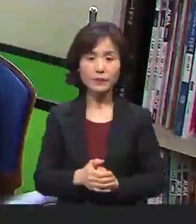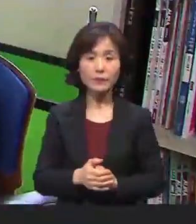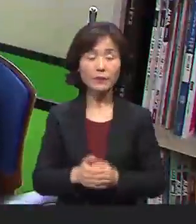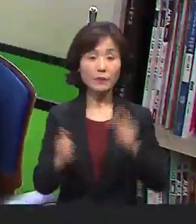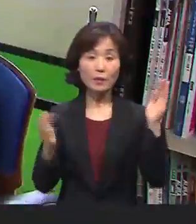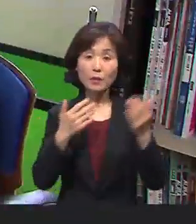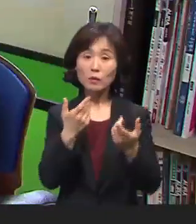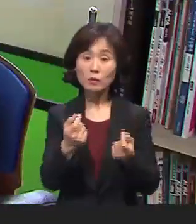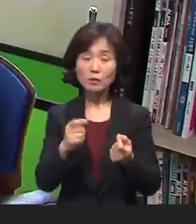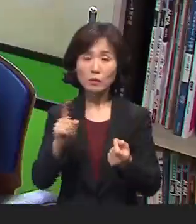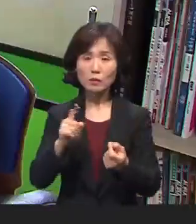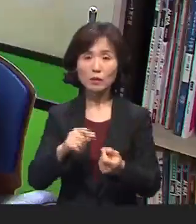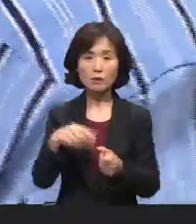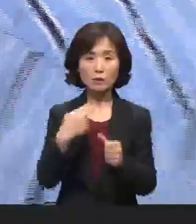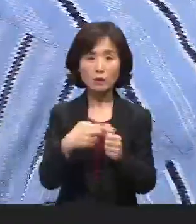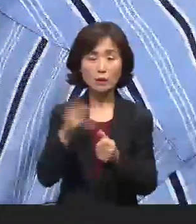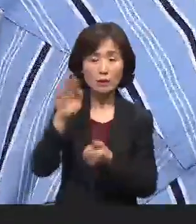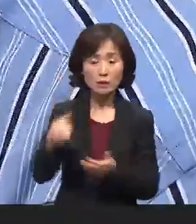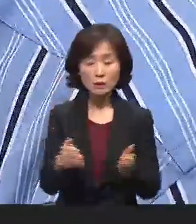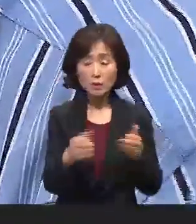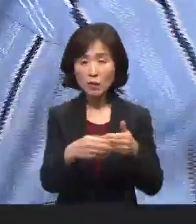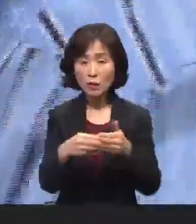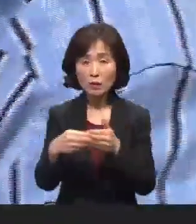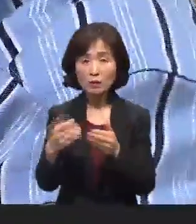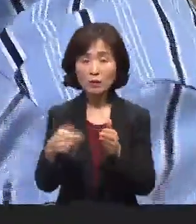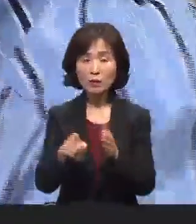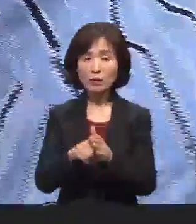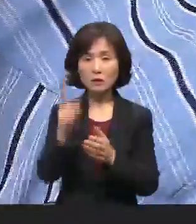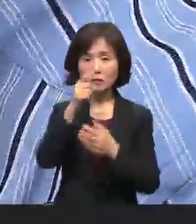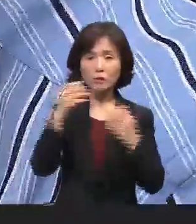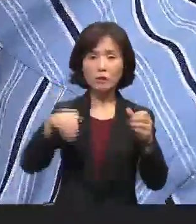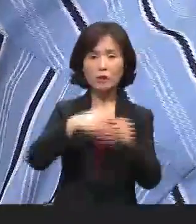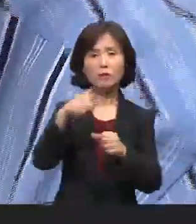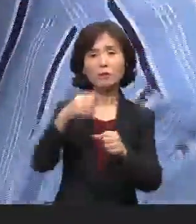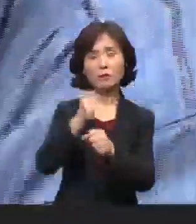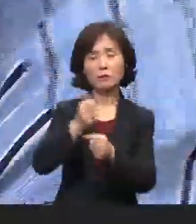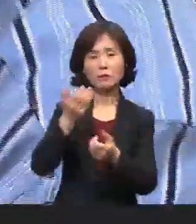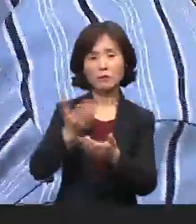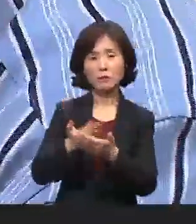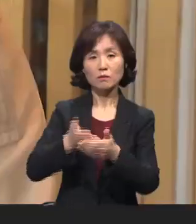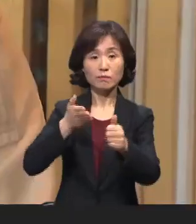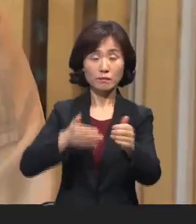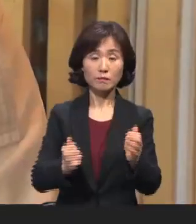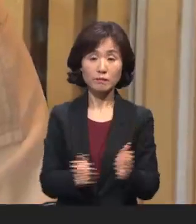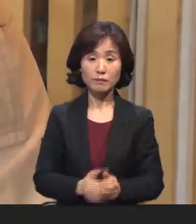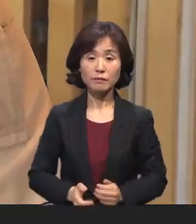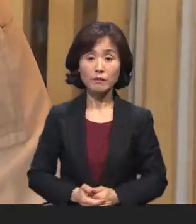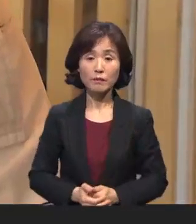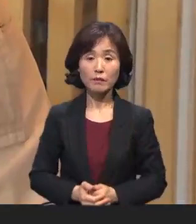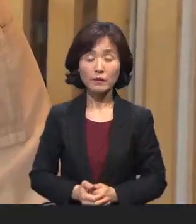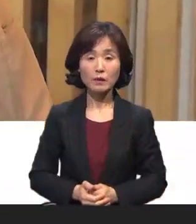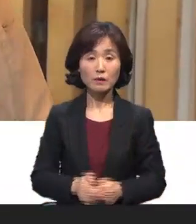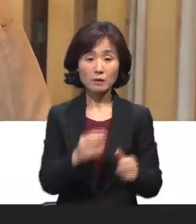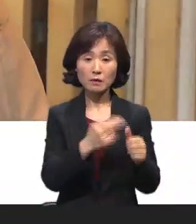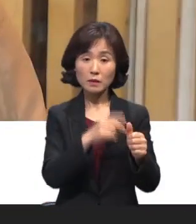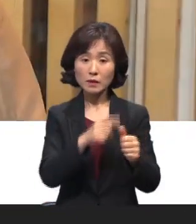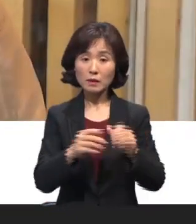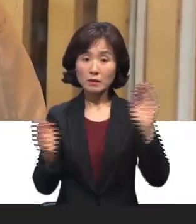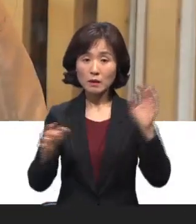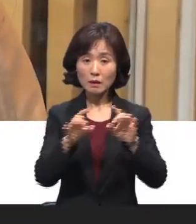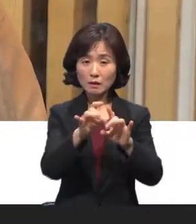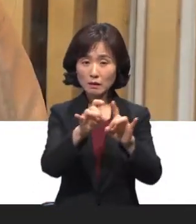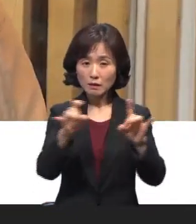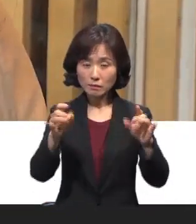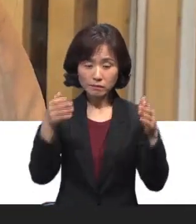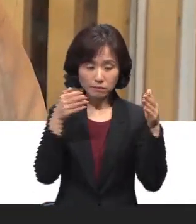역시 교사가 길잡이 역할을 할 수 있도록 정부가 환경을 조성해 달라고 요청했습니다. 선생님들이 학생들 한 명 한 명을